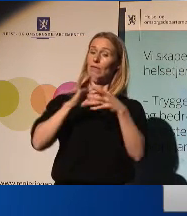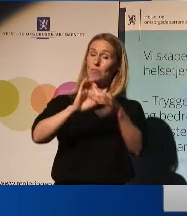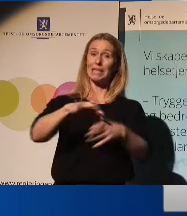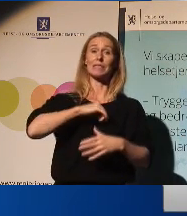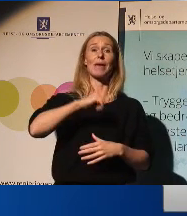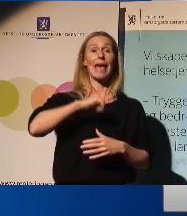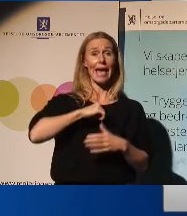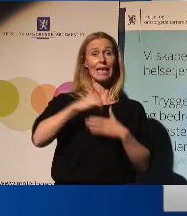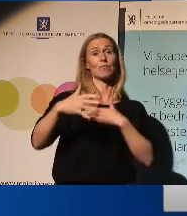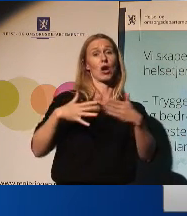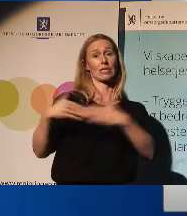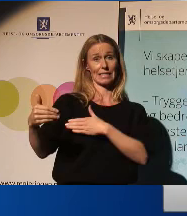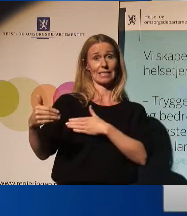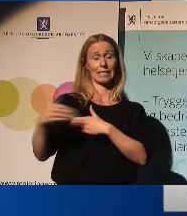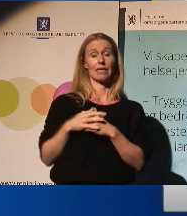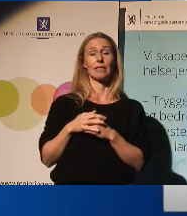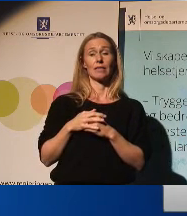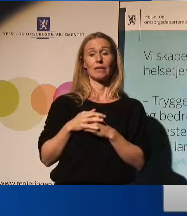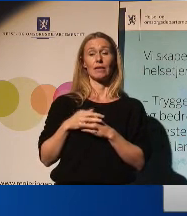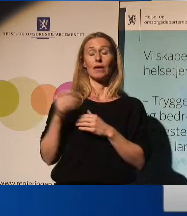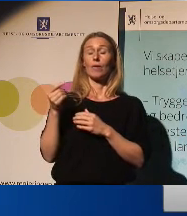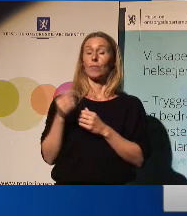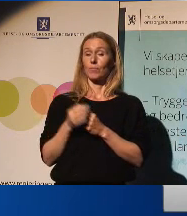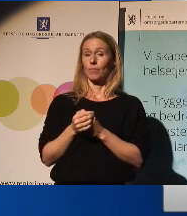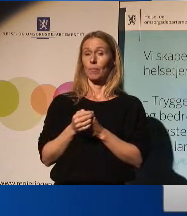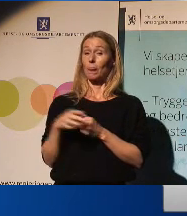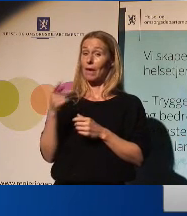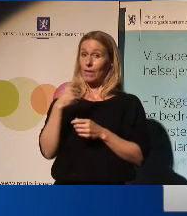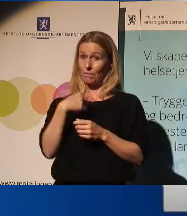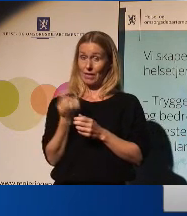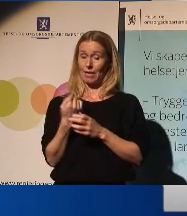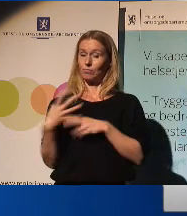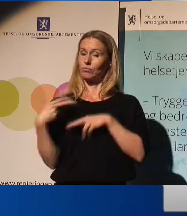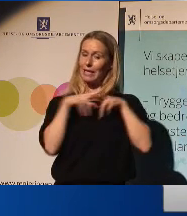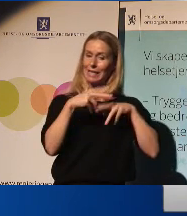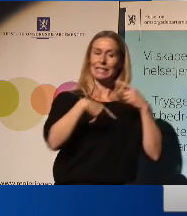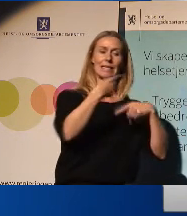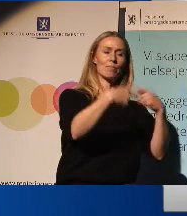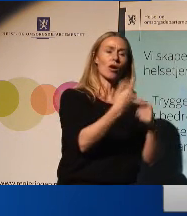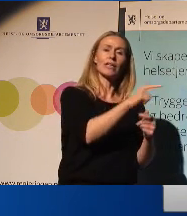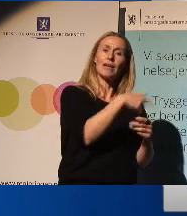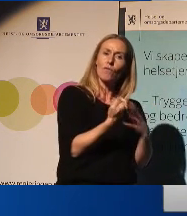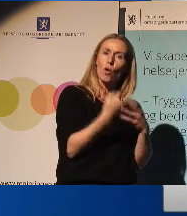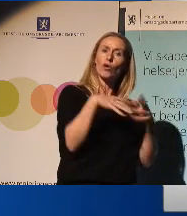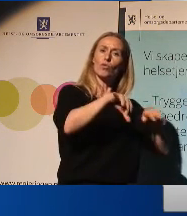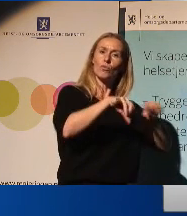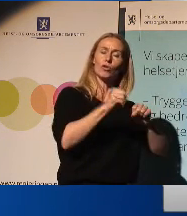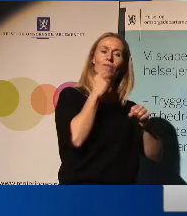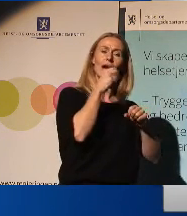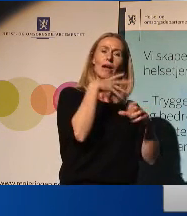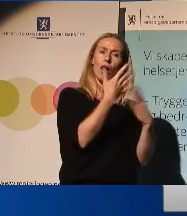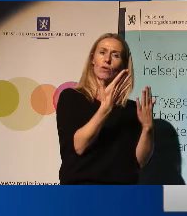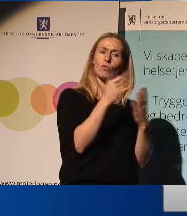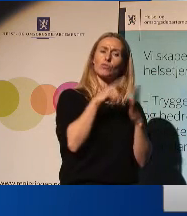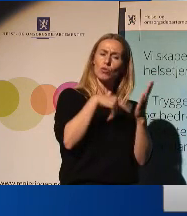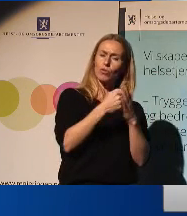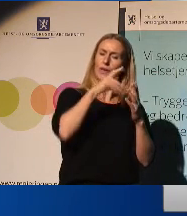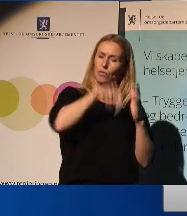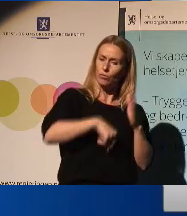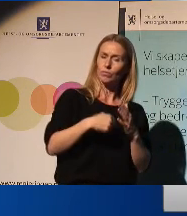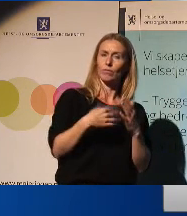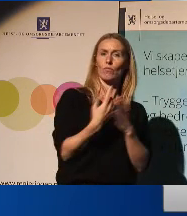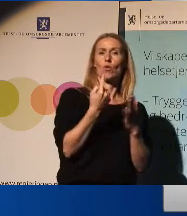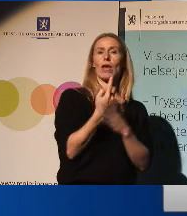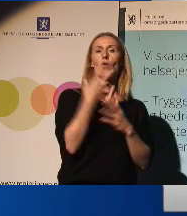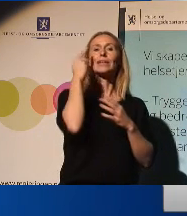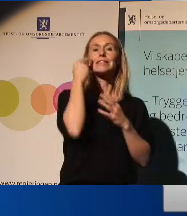praksis. De kom tilbake til vår kommunehverdag og spurte om de kunne få testa ut et nytt verktøy de hadde hørt om,